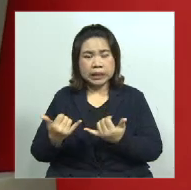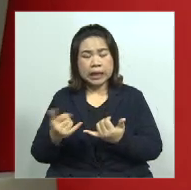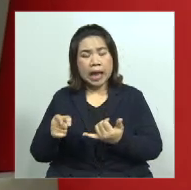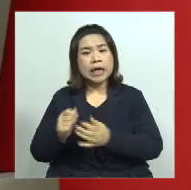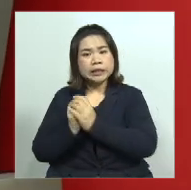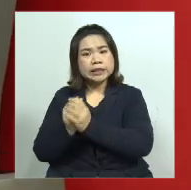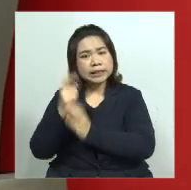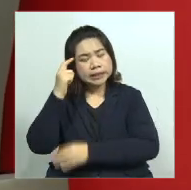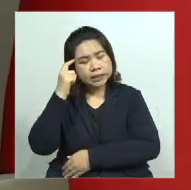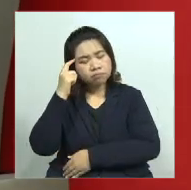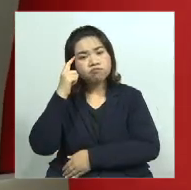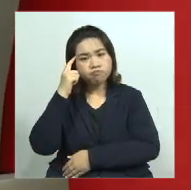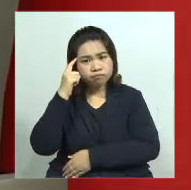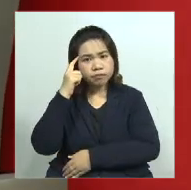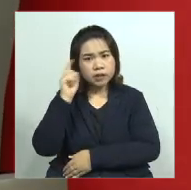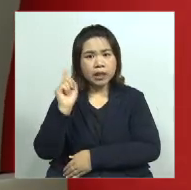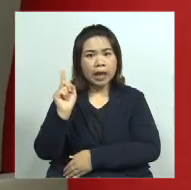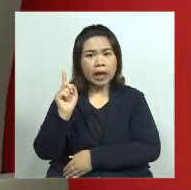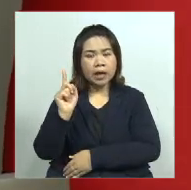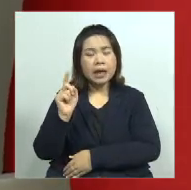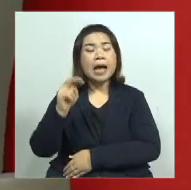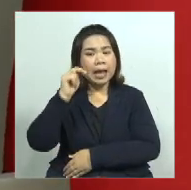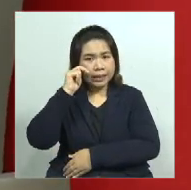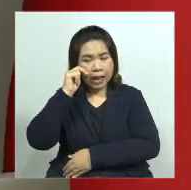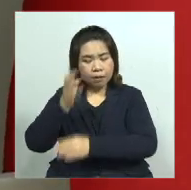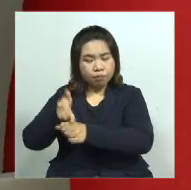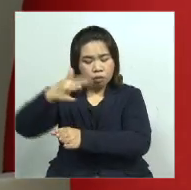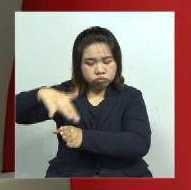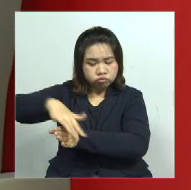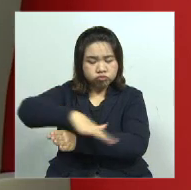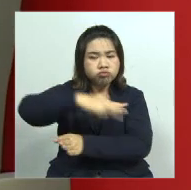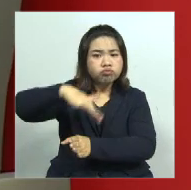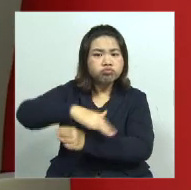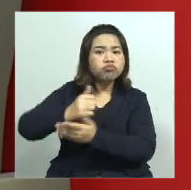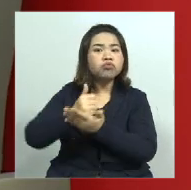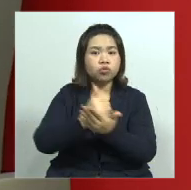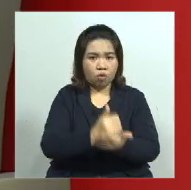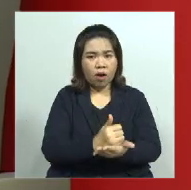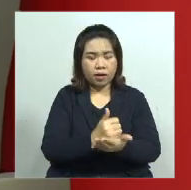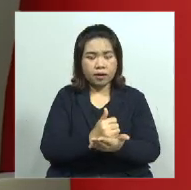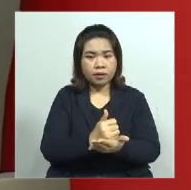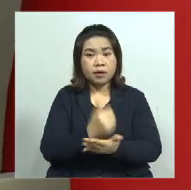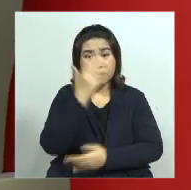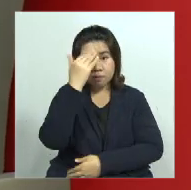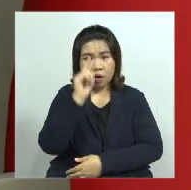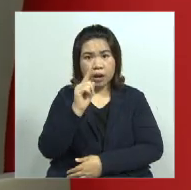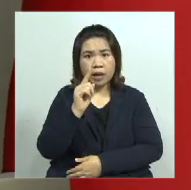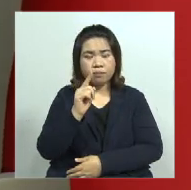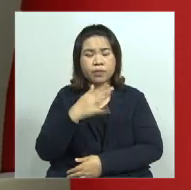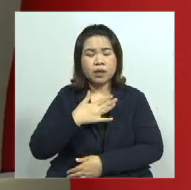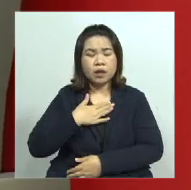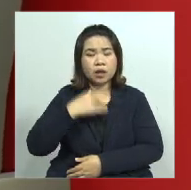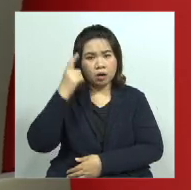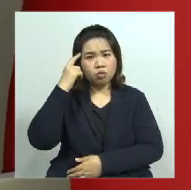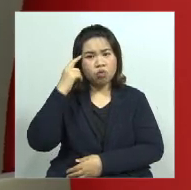ตอนนั้นจีนจึงได้ตัดสินใจว่าเราต้องมีน้ำให้ไหลออกมาให้มากยิ่งขึ้นเพราะว่าคือเราถึงแม้ว่าเรา